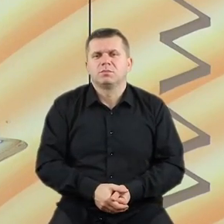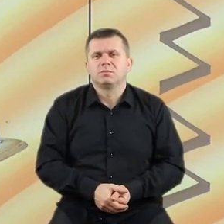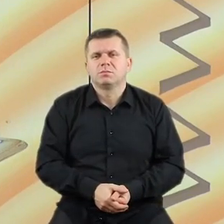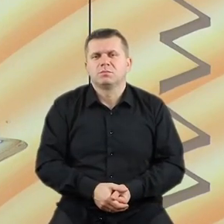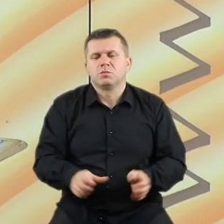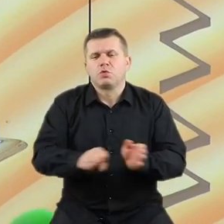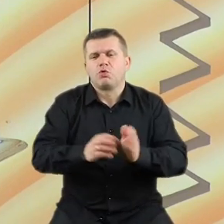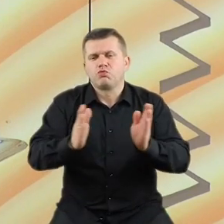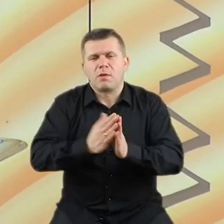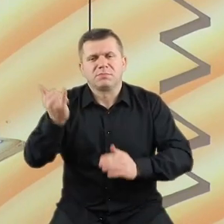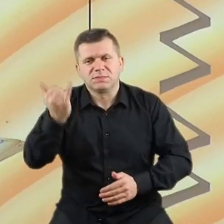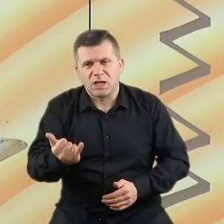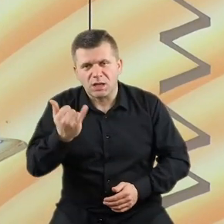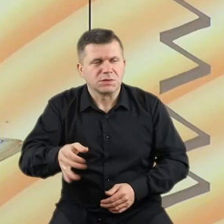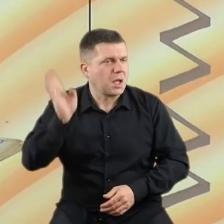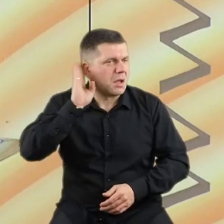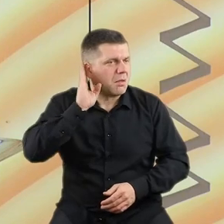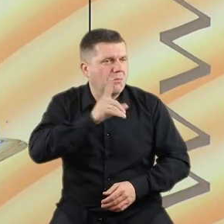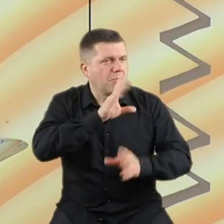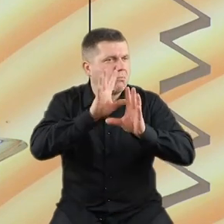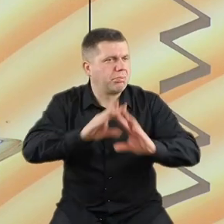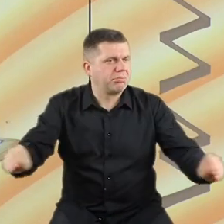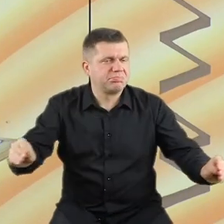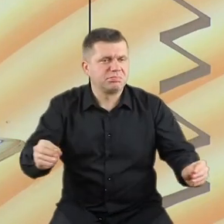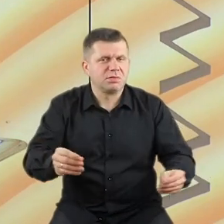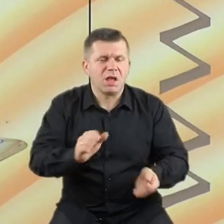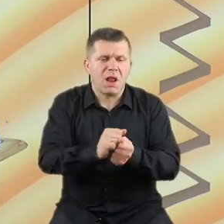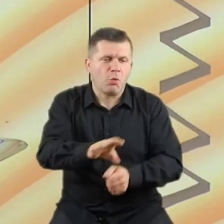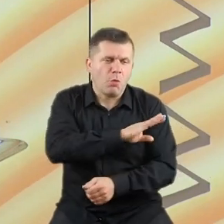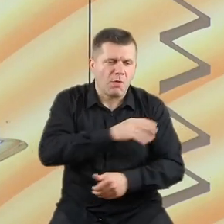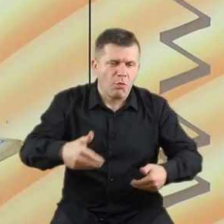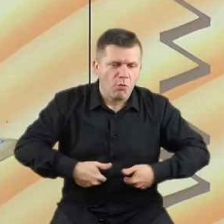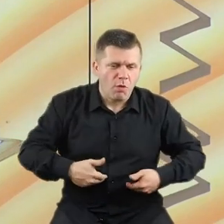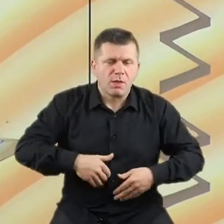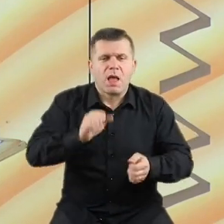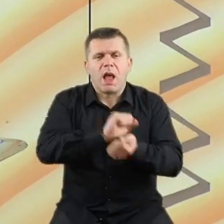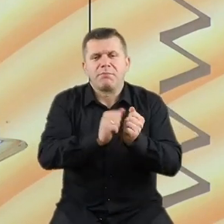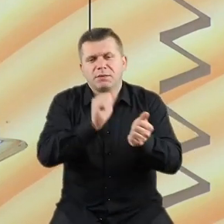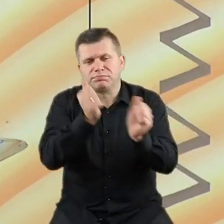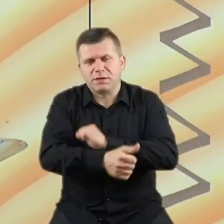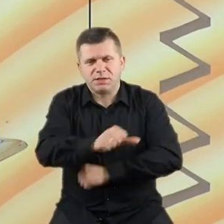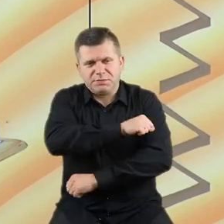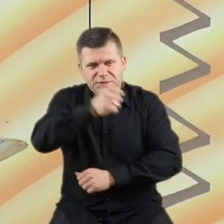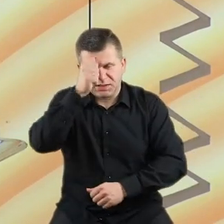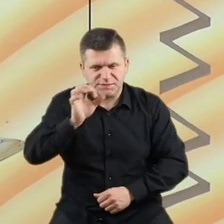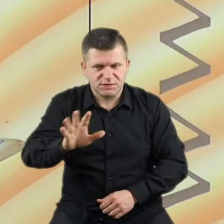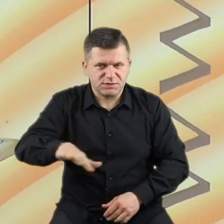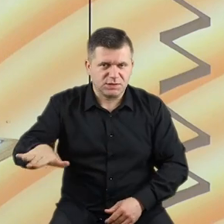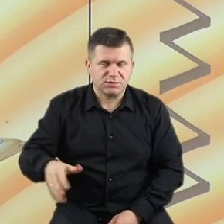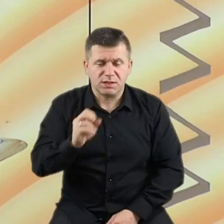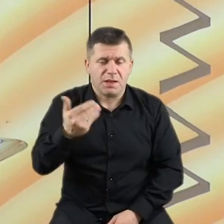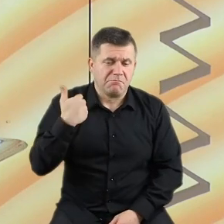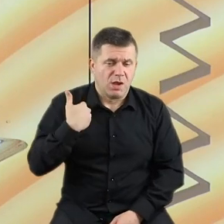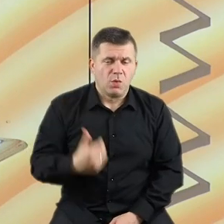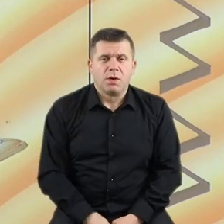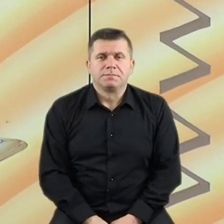do domów dziecka i potem słuch po nich przeważnie ginął, albo umierał z głodu, albo zmieniano imiona, nazwiska. Więc tak